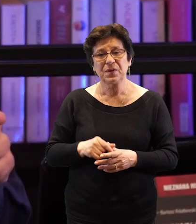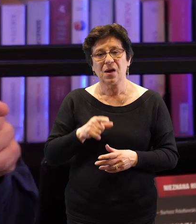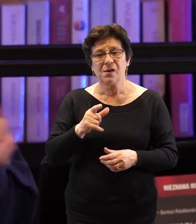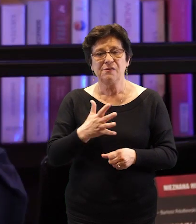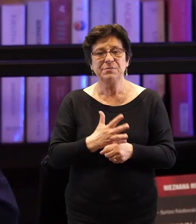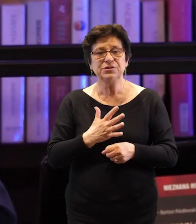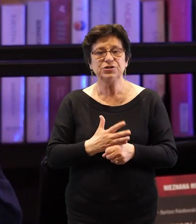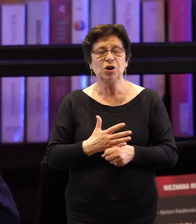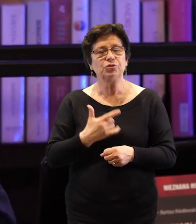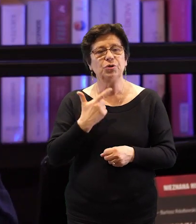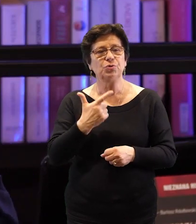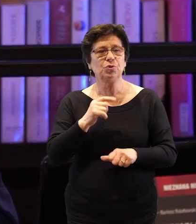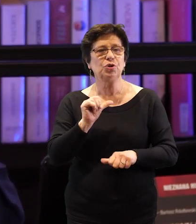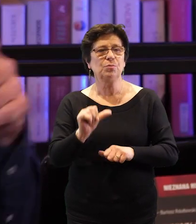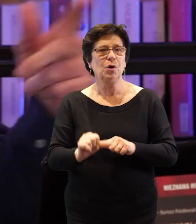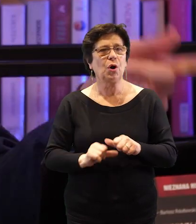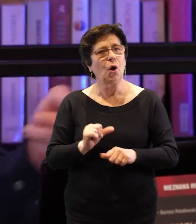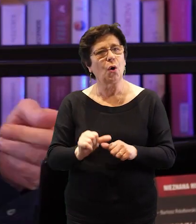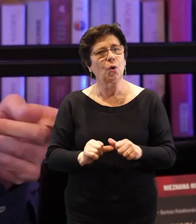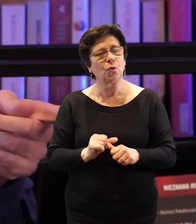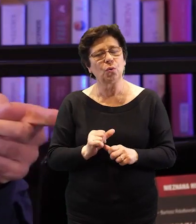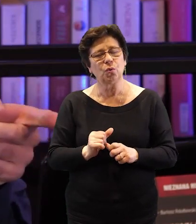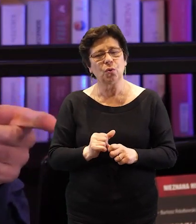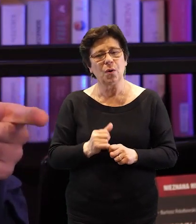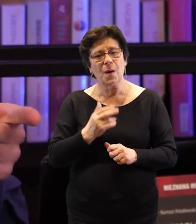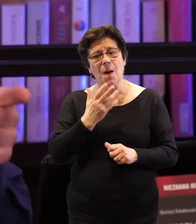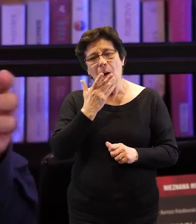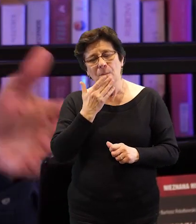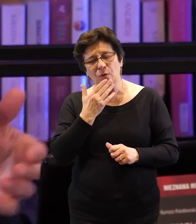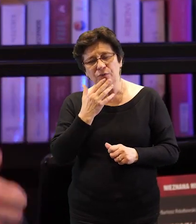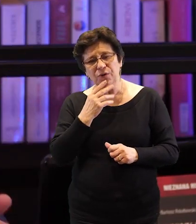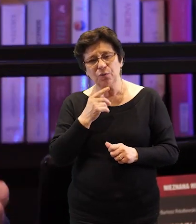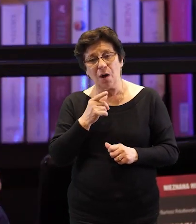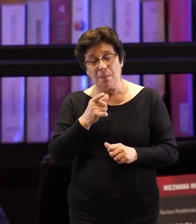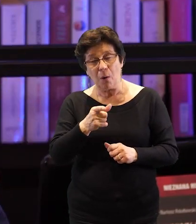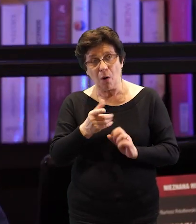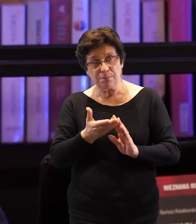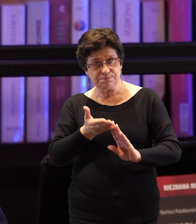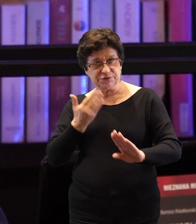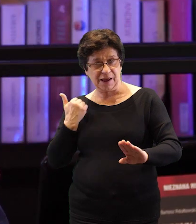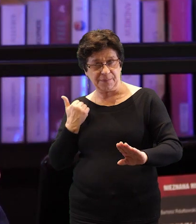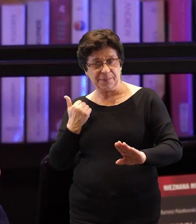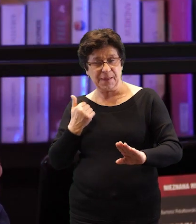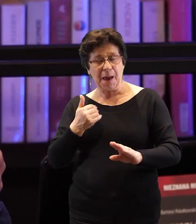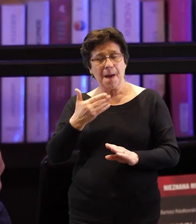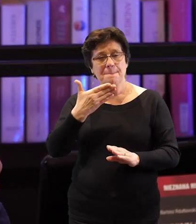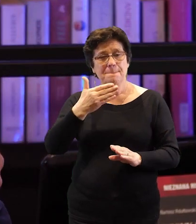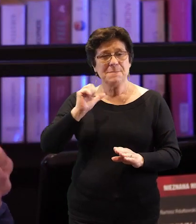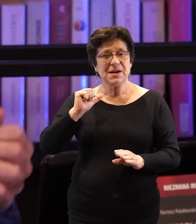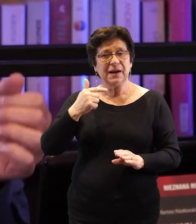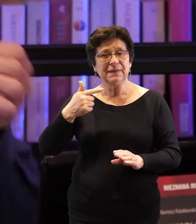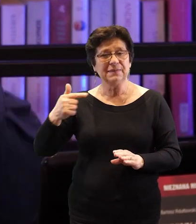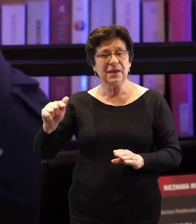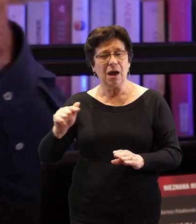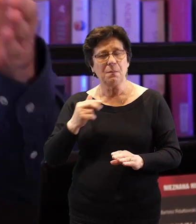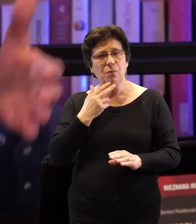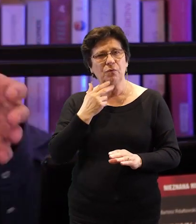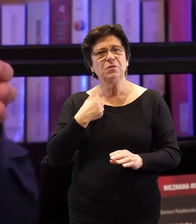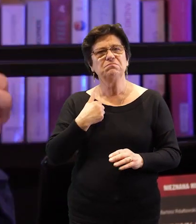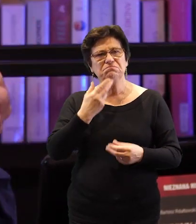roku, kilkanaście dni po tym, jak Richard Mitte, który się objawił w prasie francuskiej, stwierdził, że